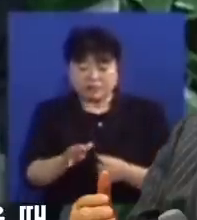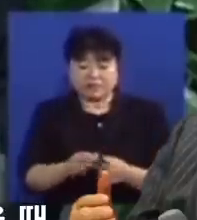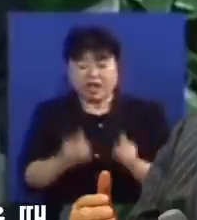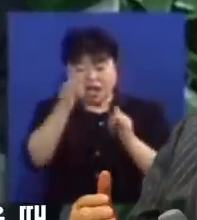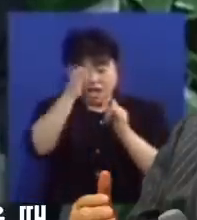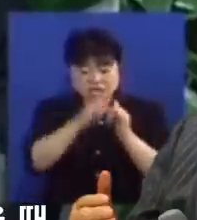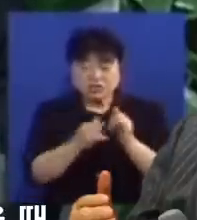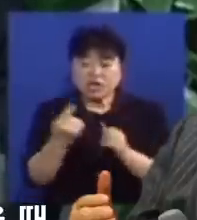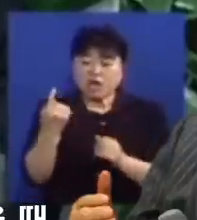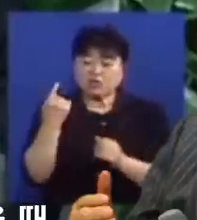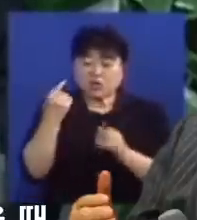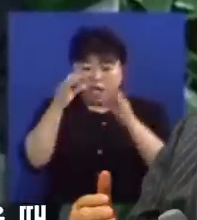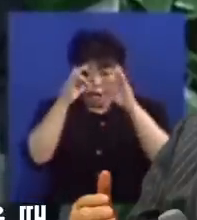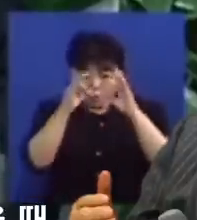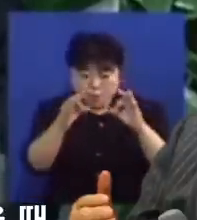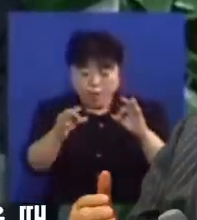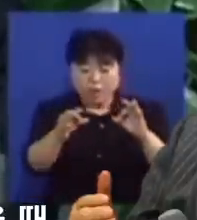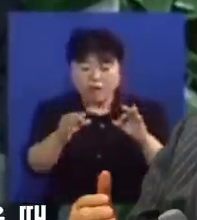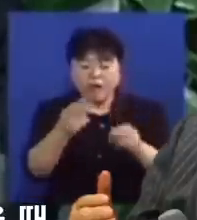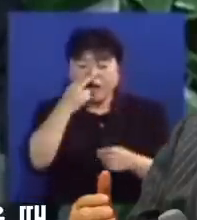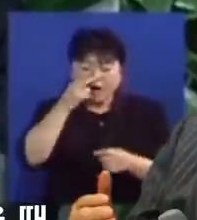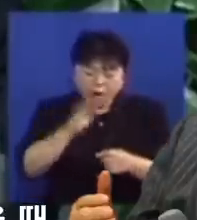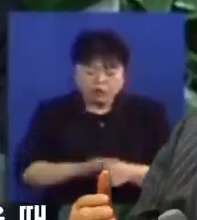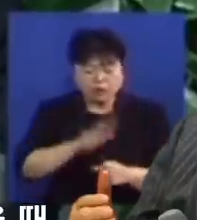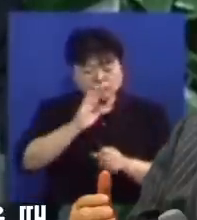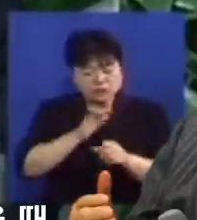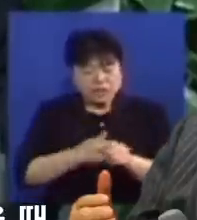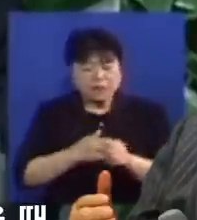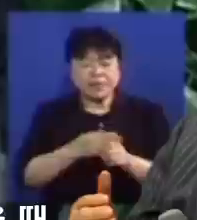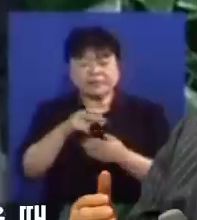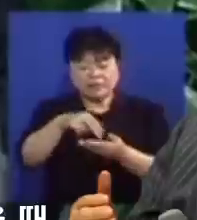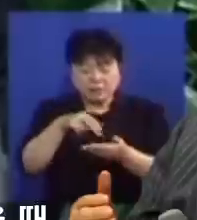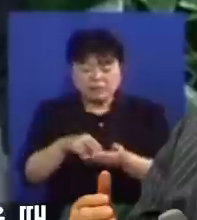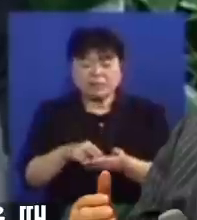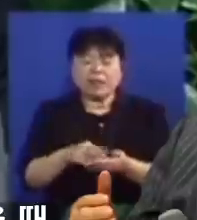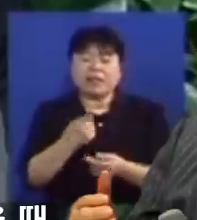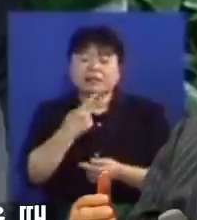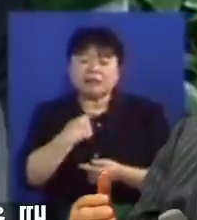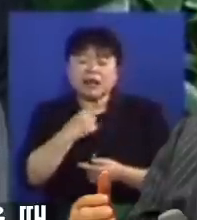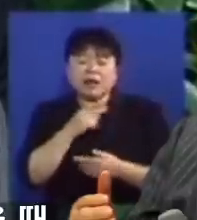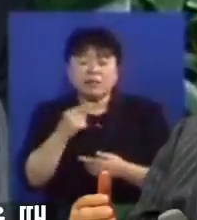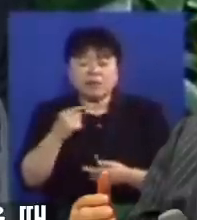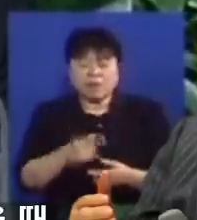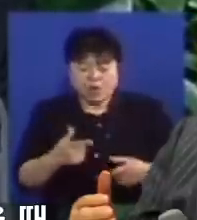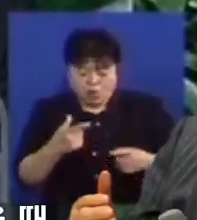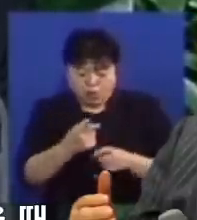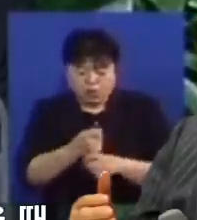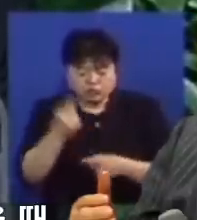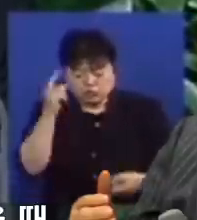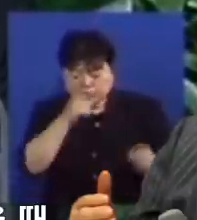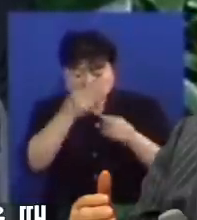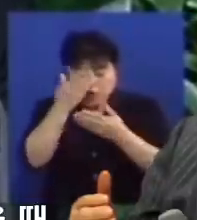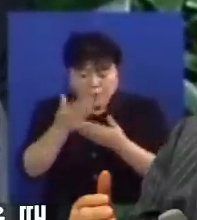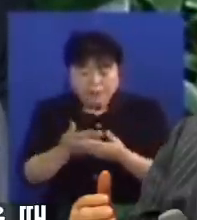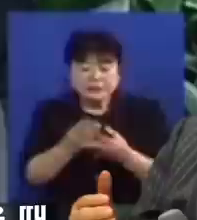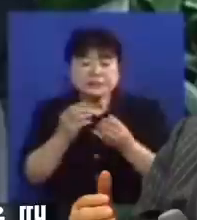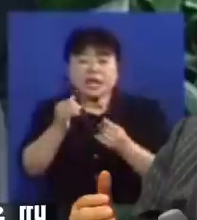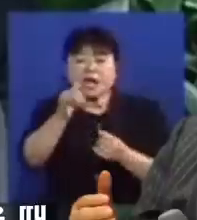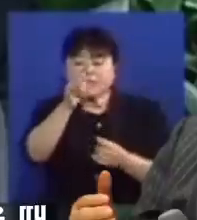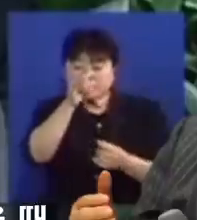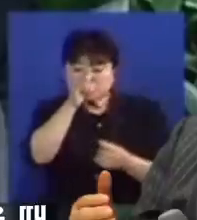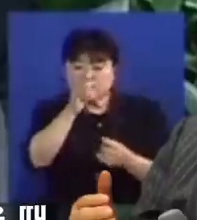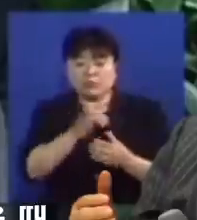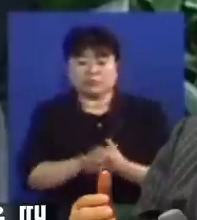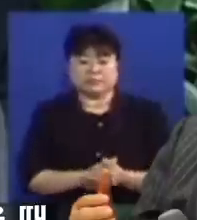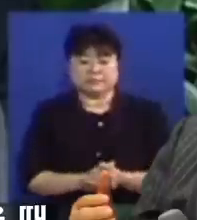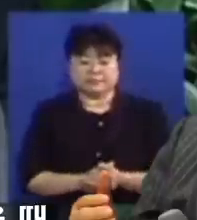역사의 교환거리는 언제나 억울하고 잘못된 대우를 받고 마음에 깊은 원한과 상처를 입고 살아가는 사람들이